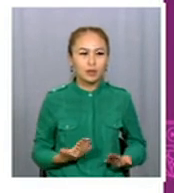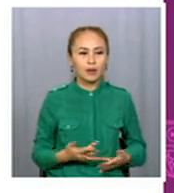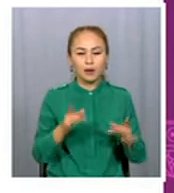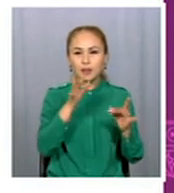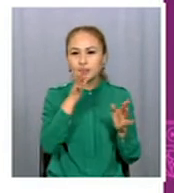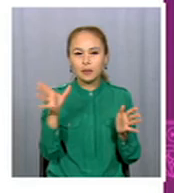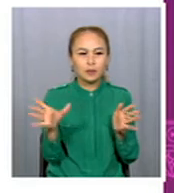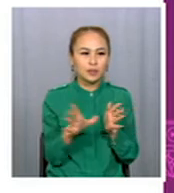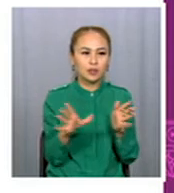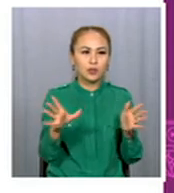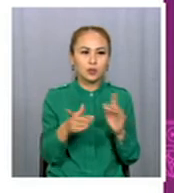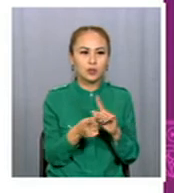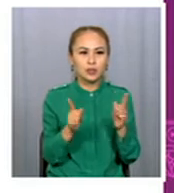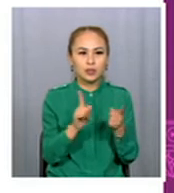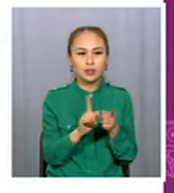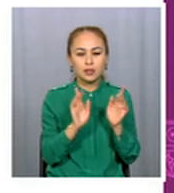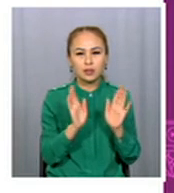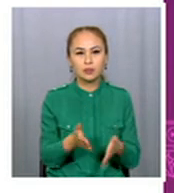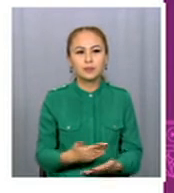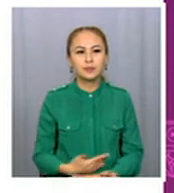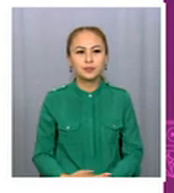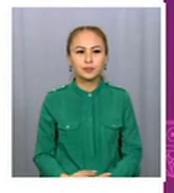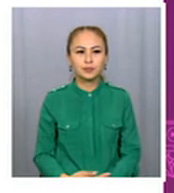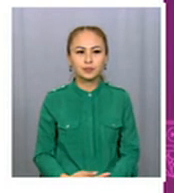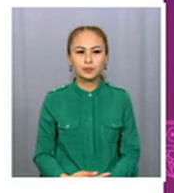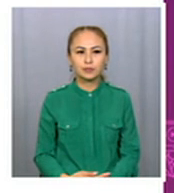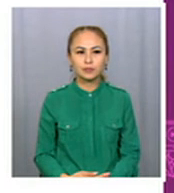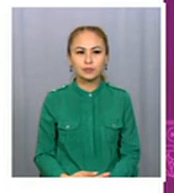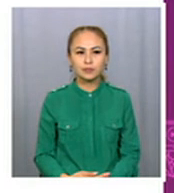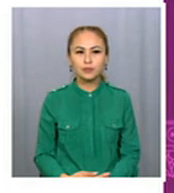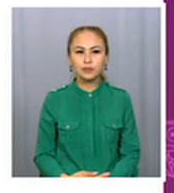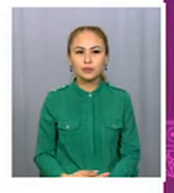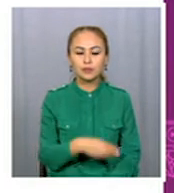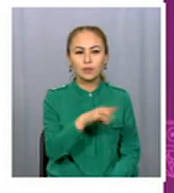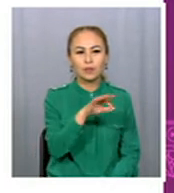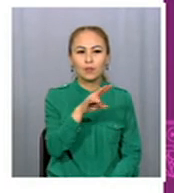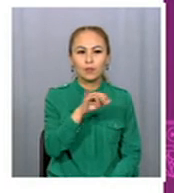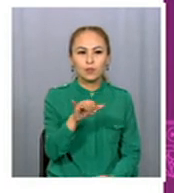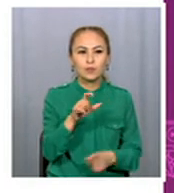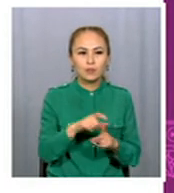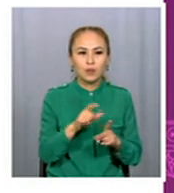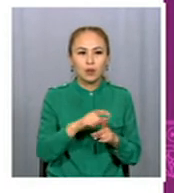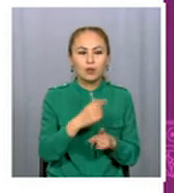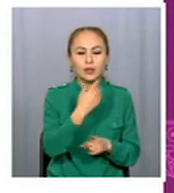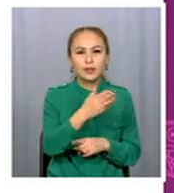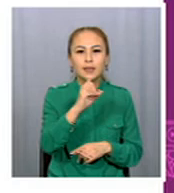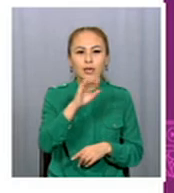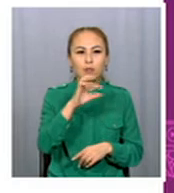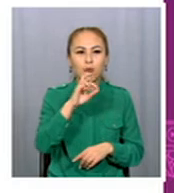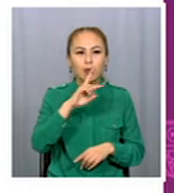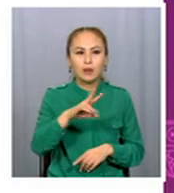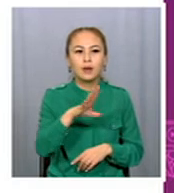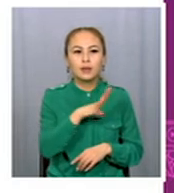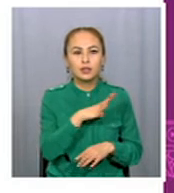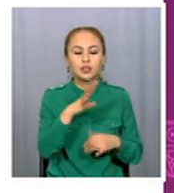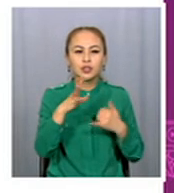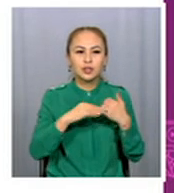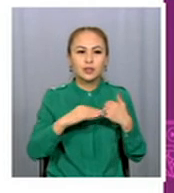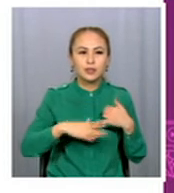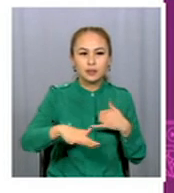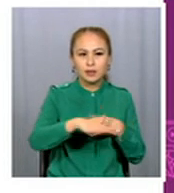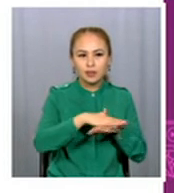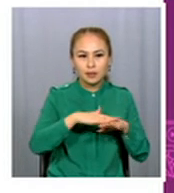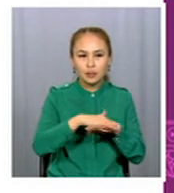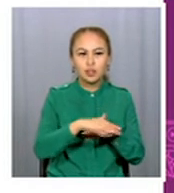өміріңді қас қағым сәтте өзгертеді. Төлеу сөз. Олар Ерболға айдың жер